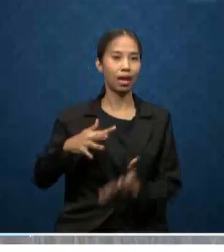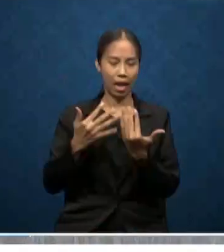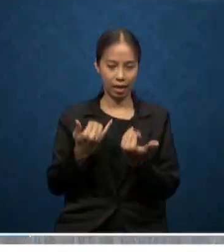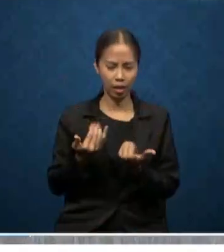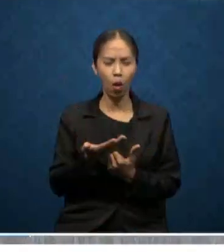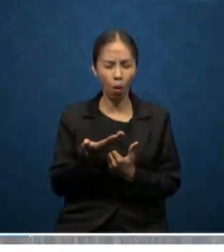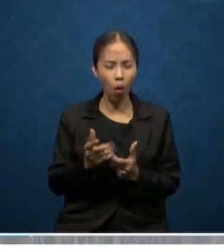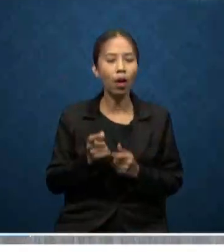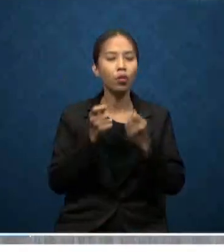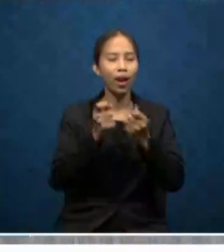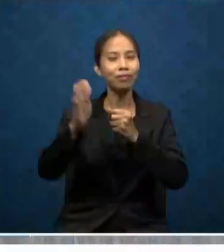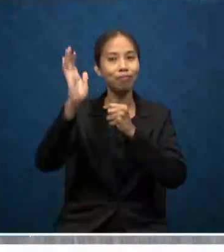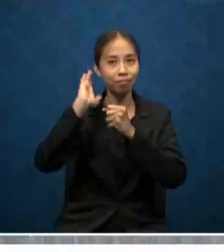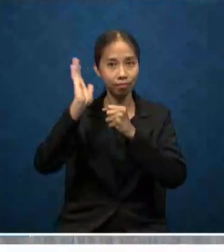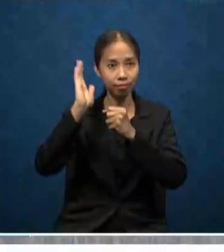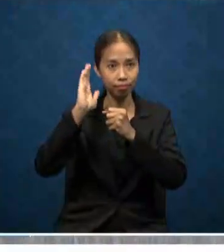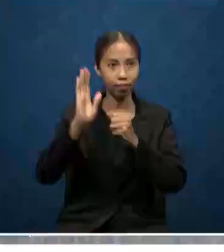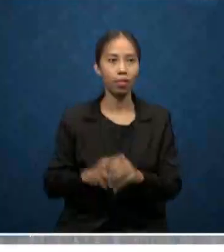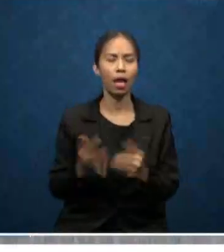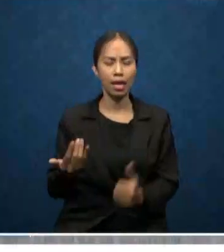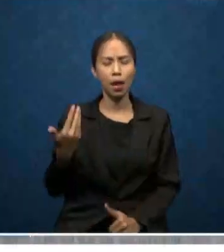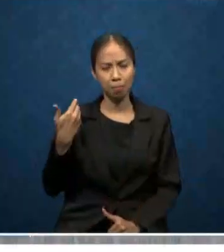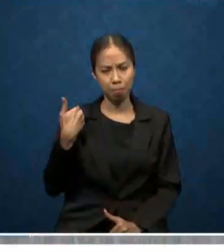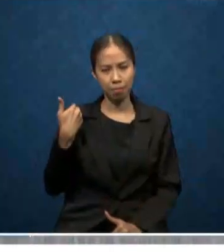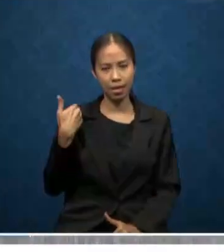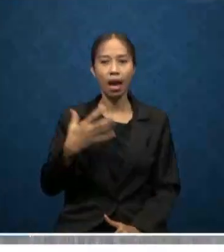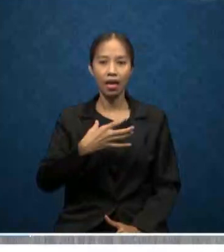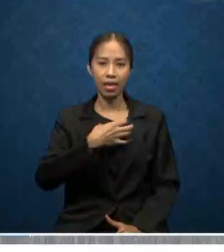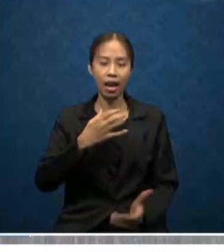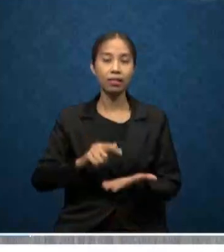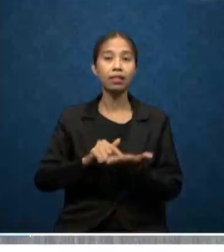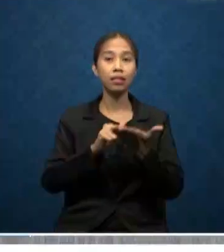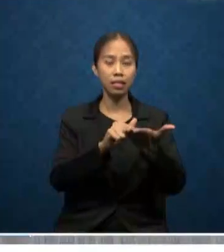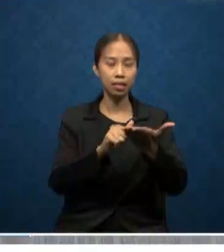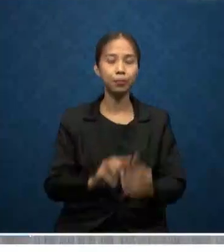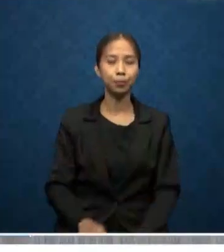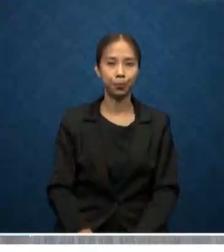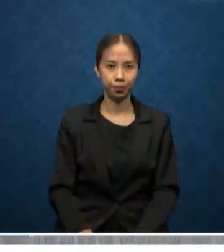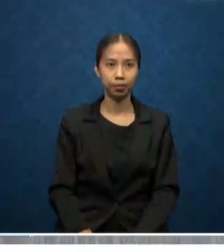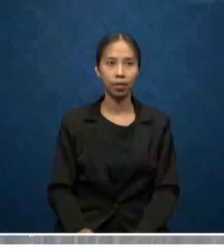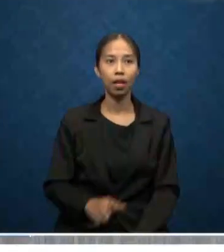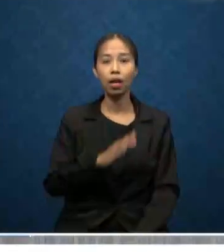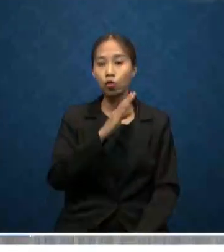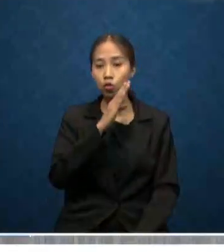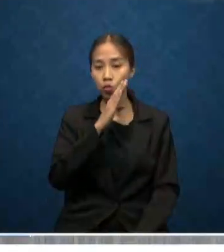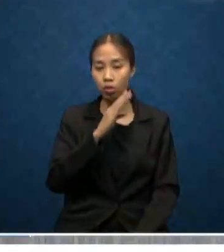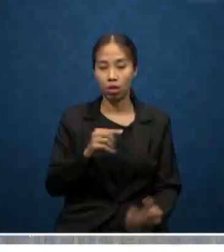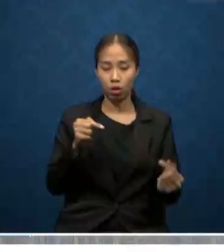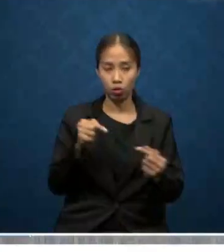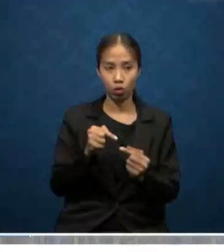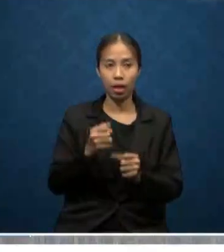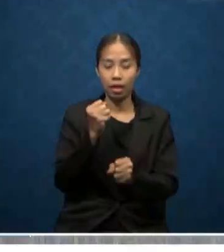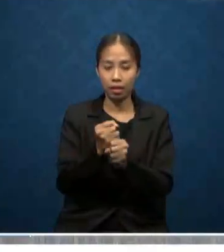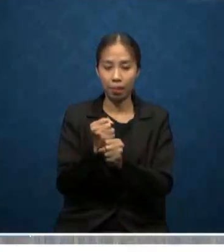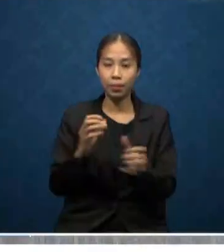ายในครั้งนี้หรือขอเสนอข้อคิดเห็นนะครับการทำเรื่องความปลอดภัยของ